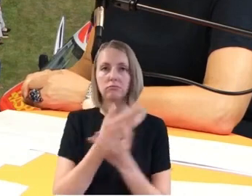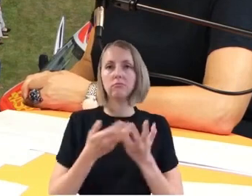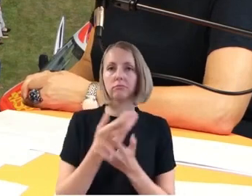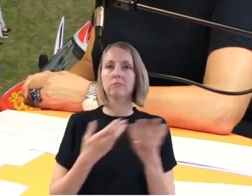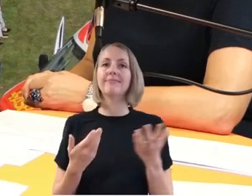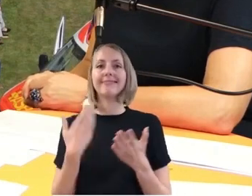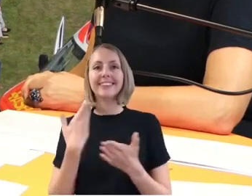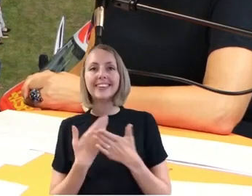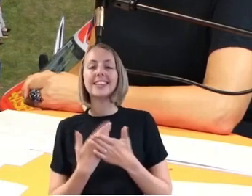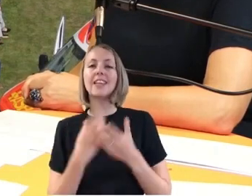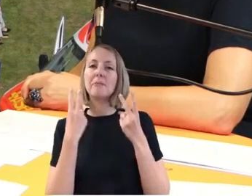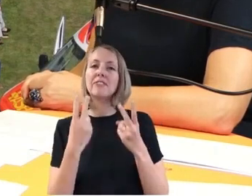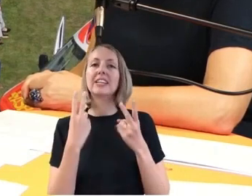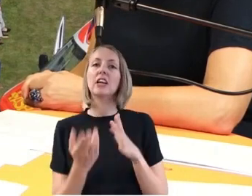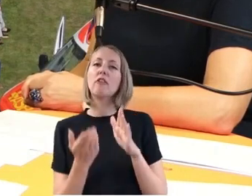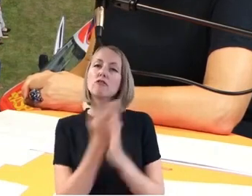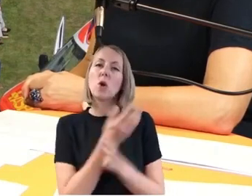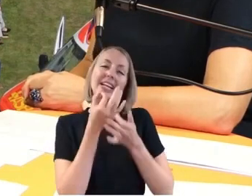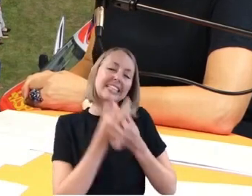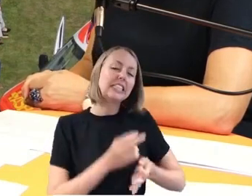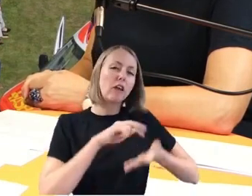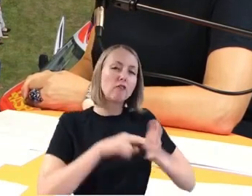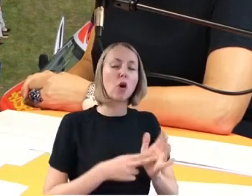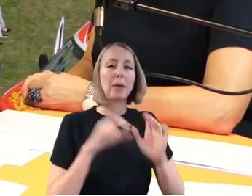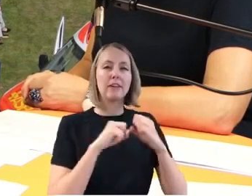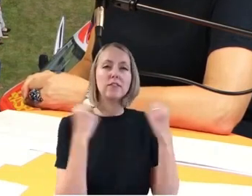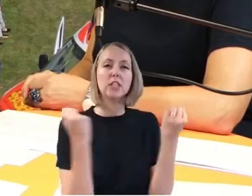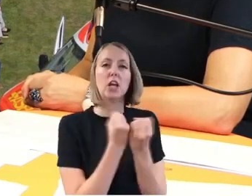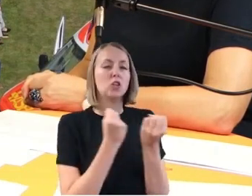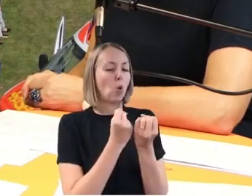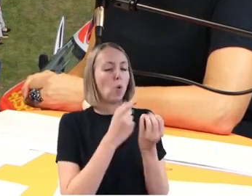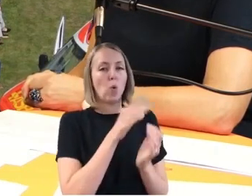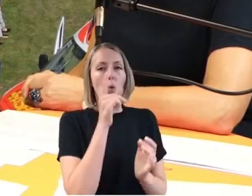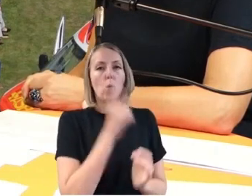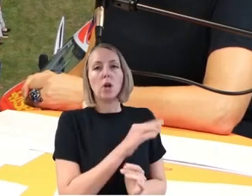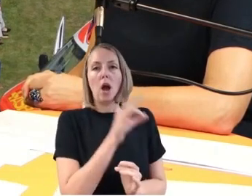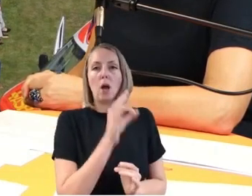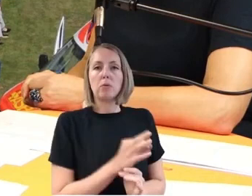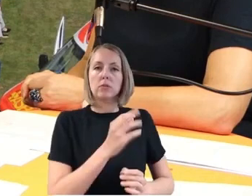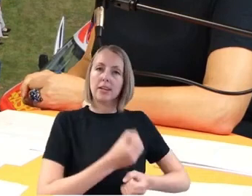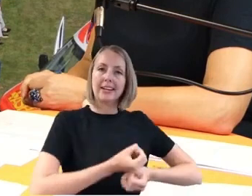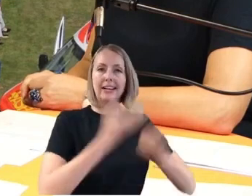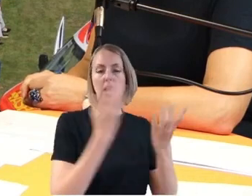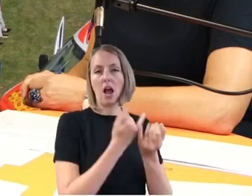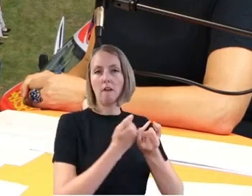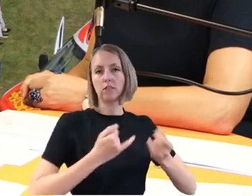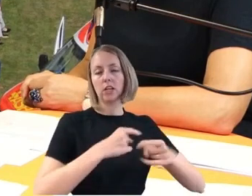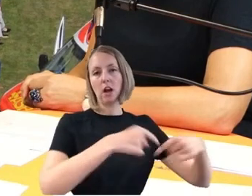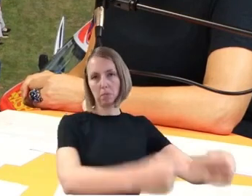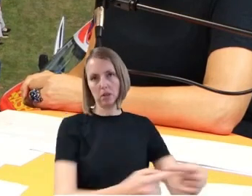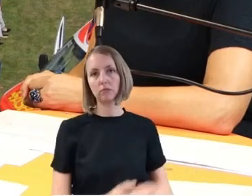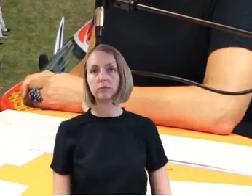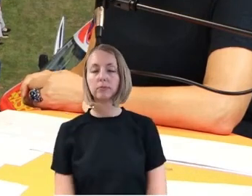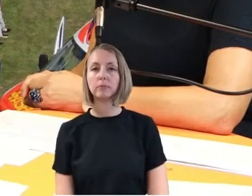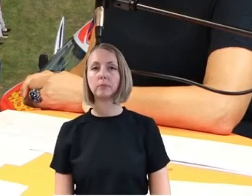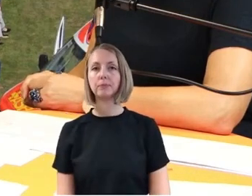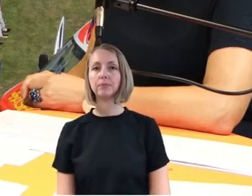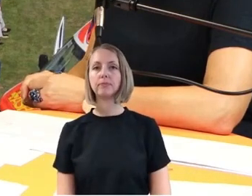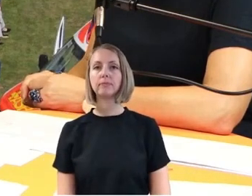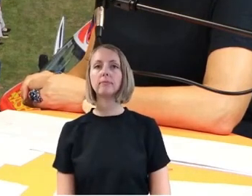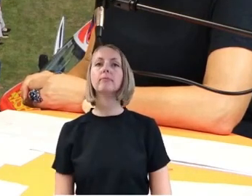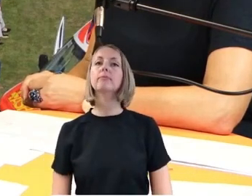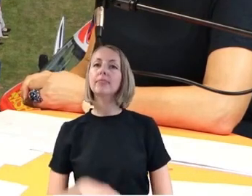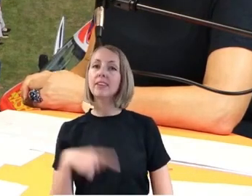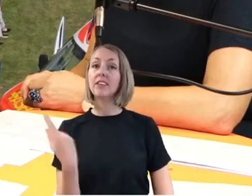szenario in sich halt irgendwie schlüssig sein also das drehbuch und wir bauen zum beispiel auch für extra für die übungen so eine ganze medienlandschaft